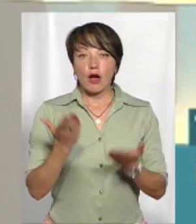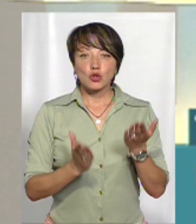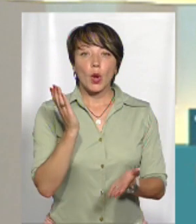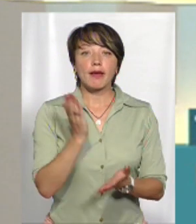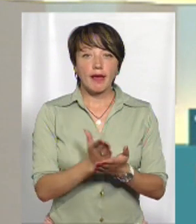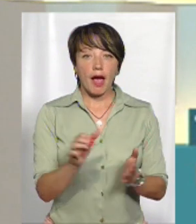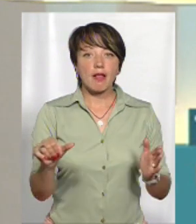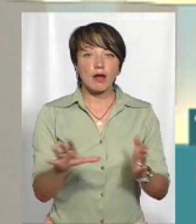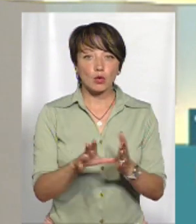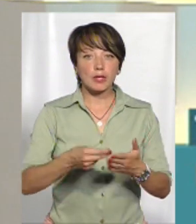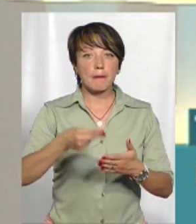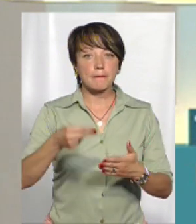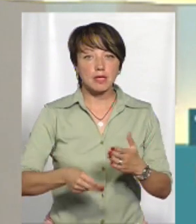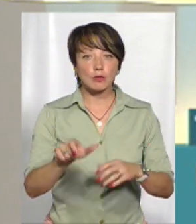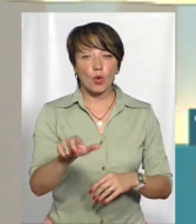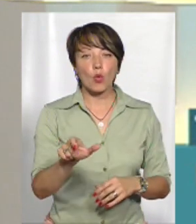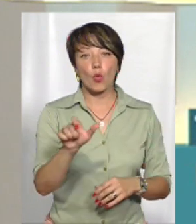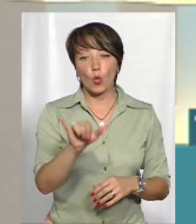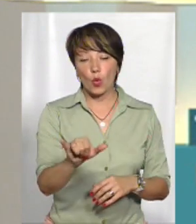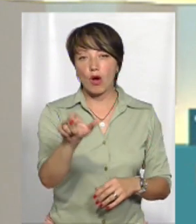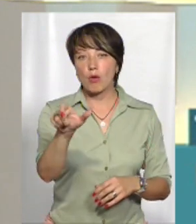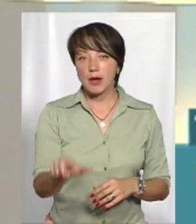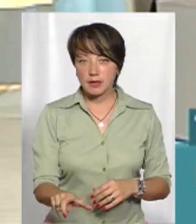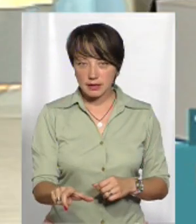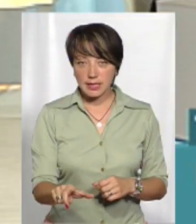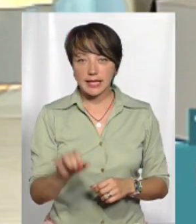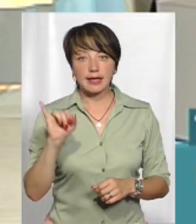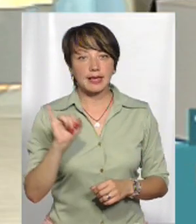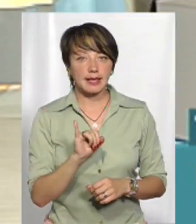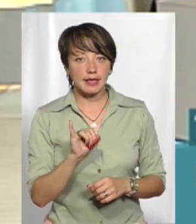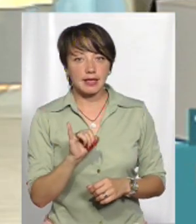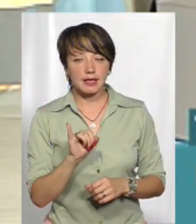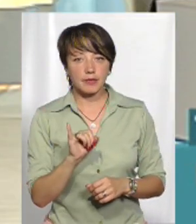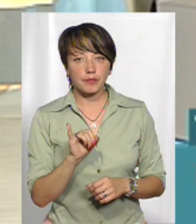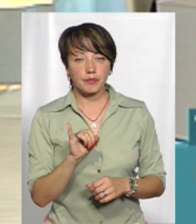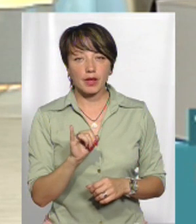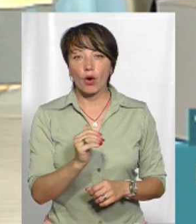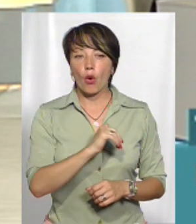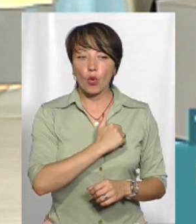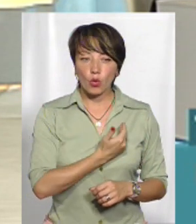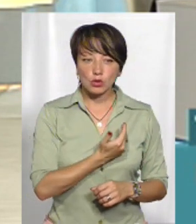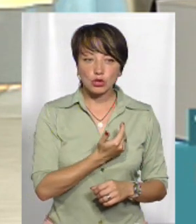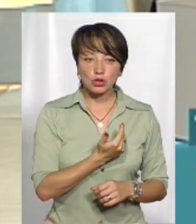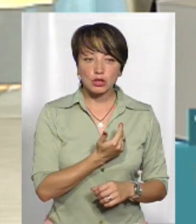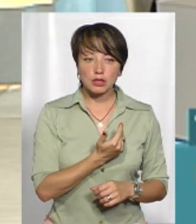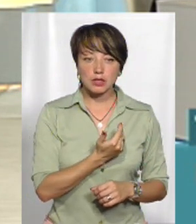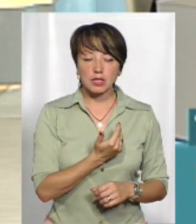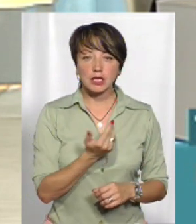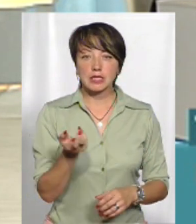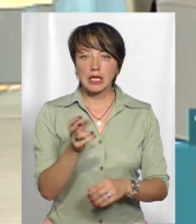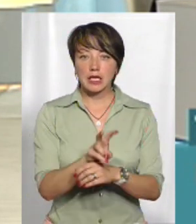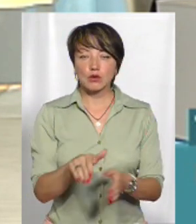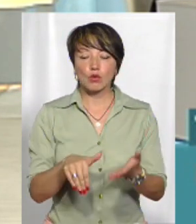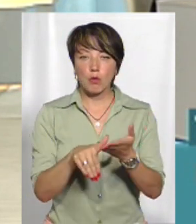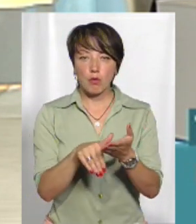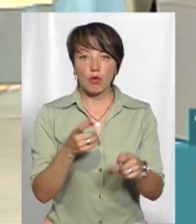цифровий підпис у громадянина чи громадянки, і хоче зайти за